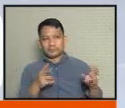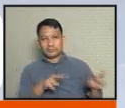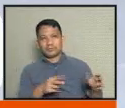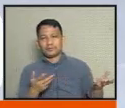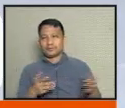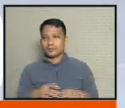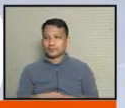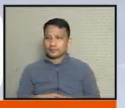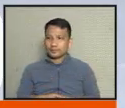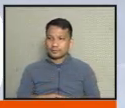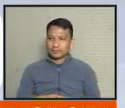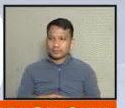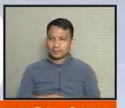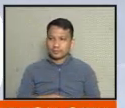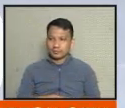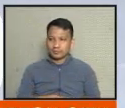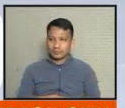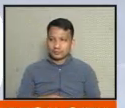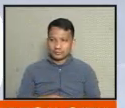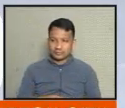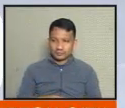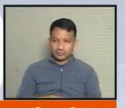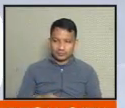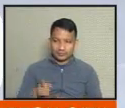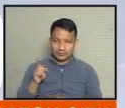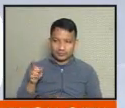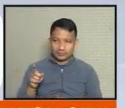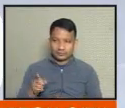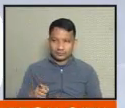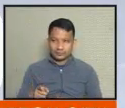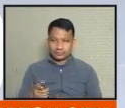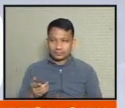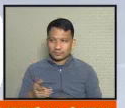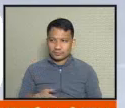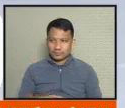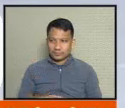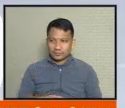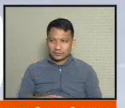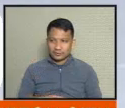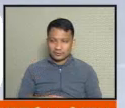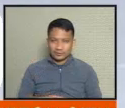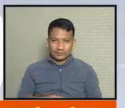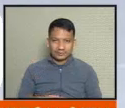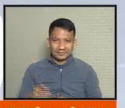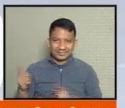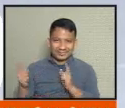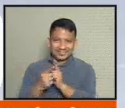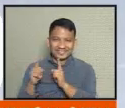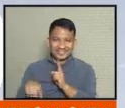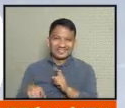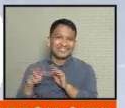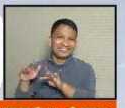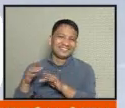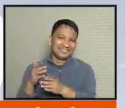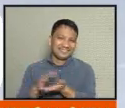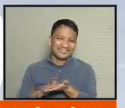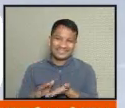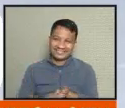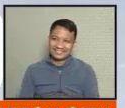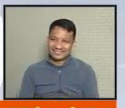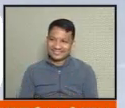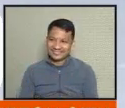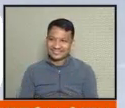sa'yo. Ganito, sabi mo, maski kunyari lang. O makipagkita ka sa akin, patatawarin kita.